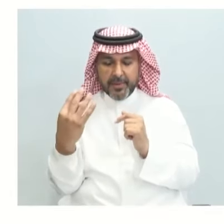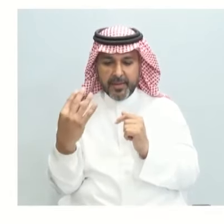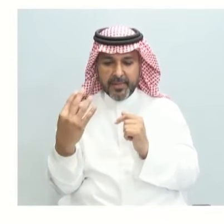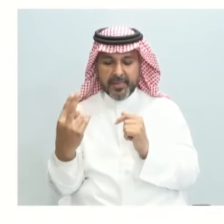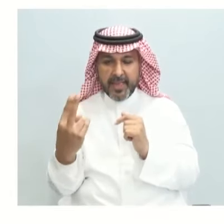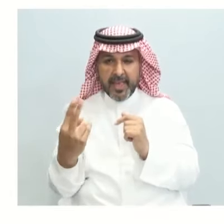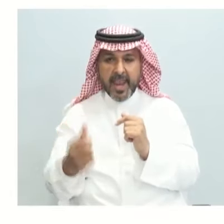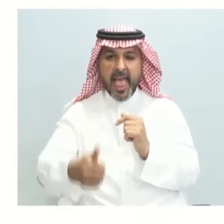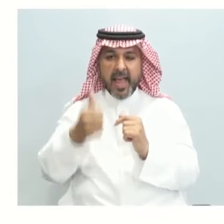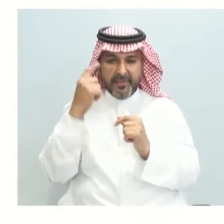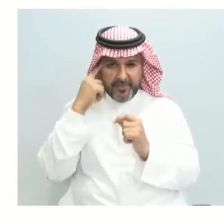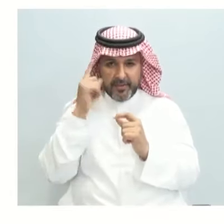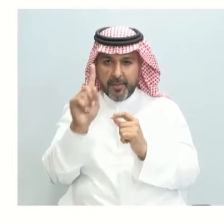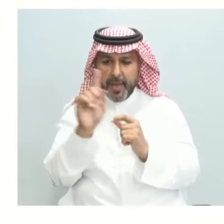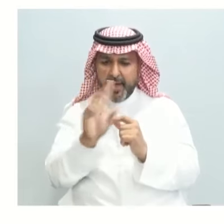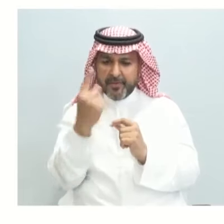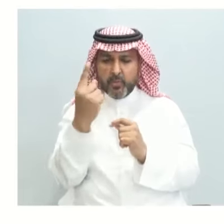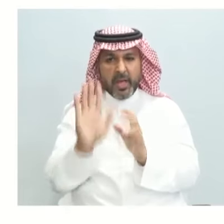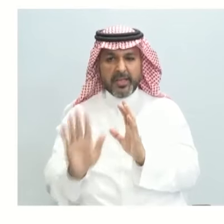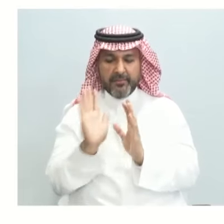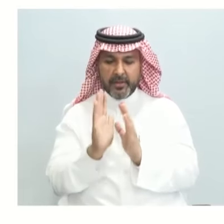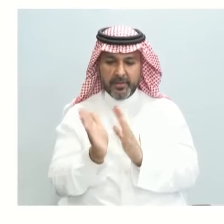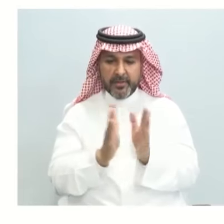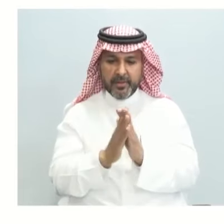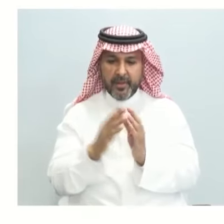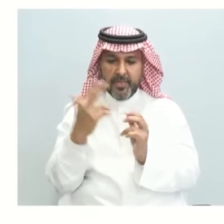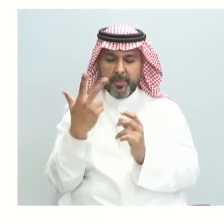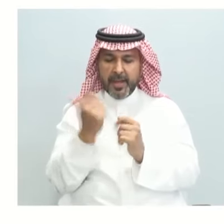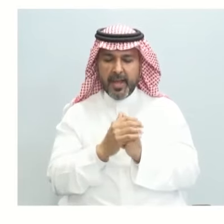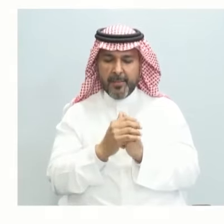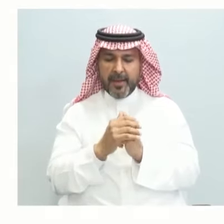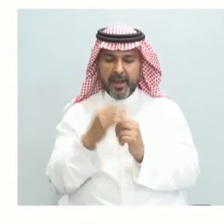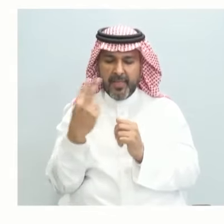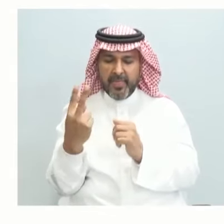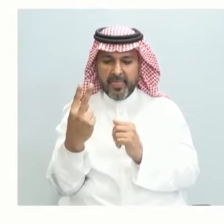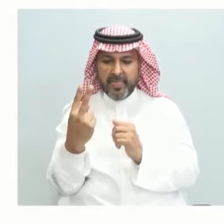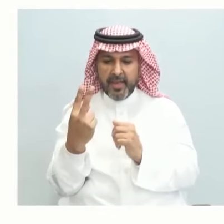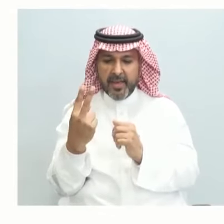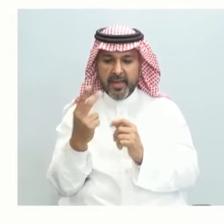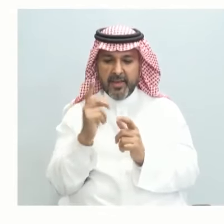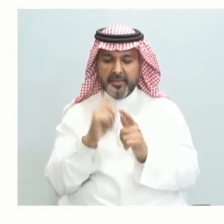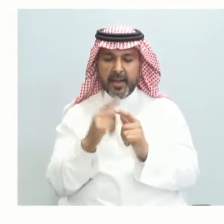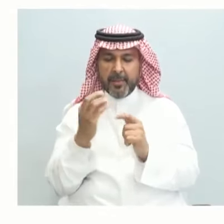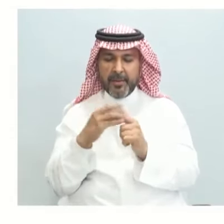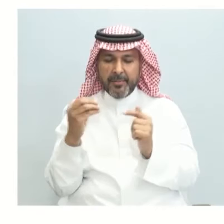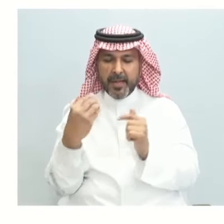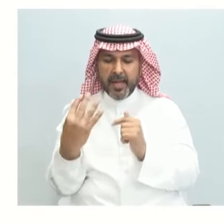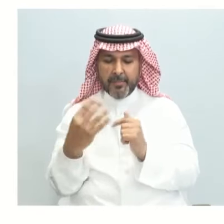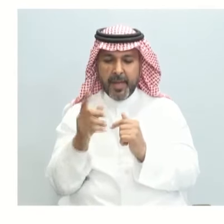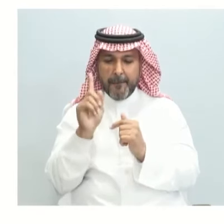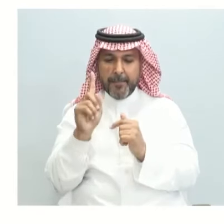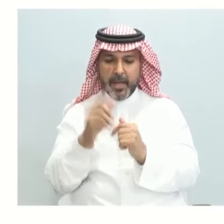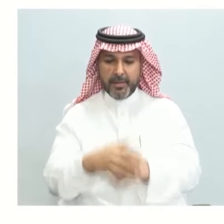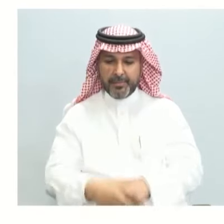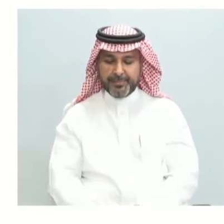الف نجزء الثمانيه الف باء تربيع الى اثنين الف باء مضروبه في سالب اربعه